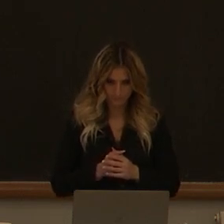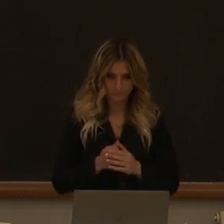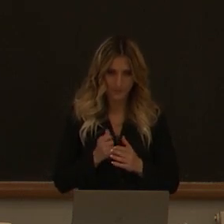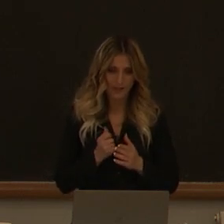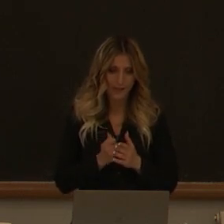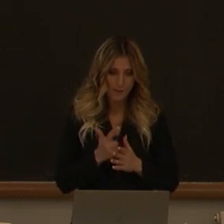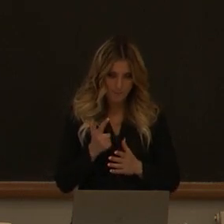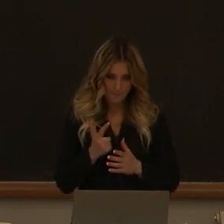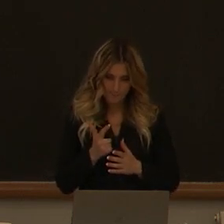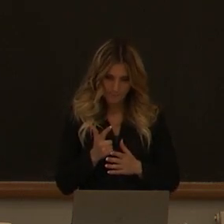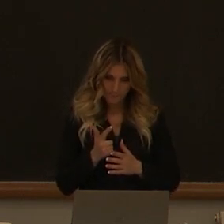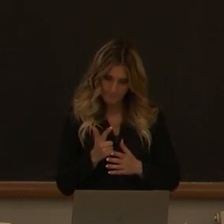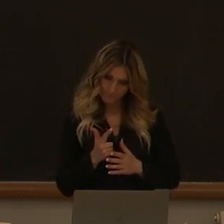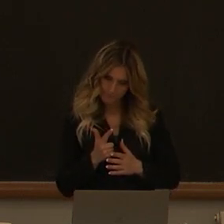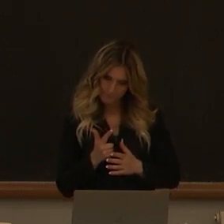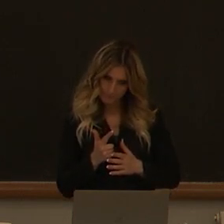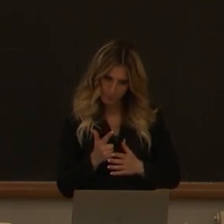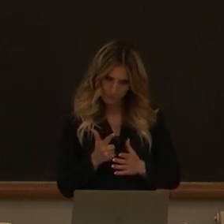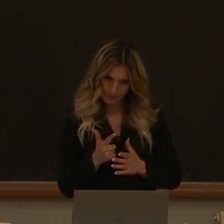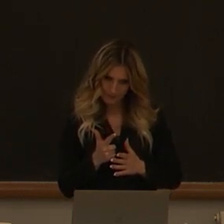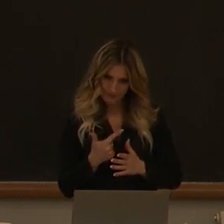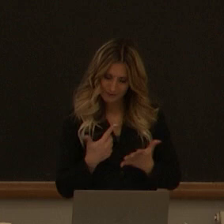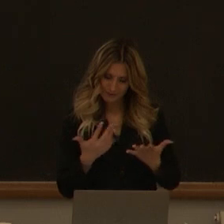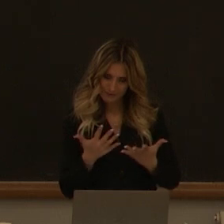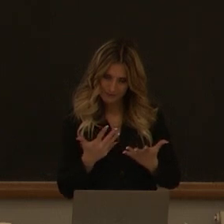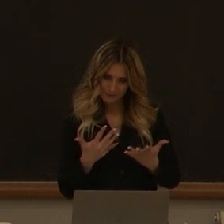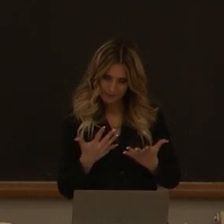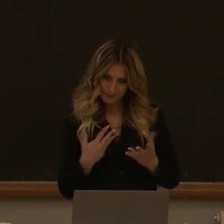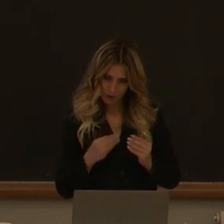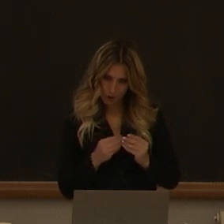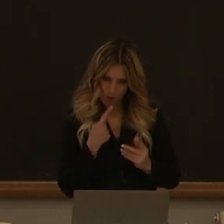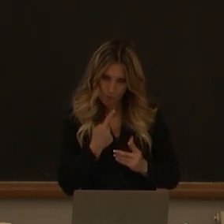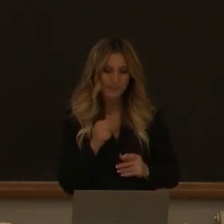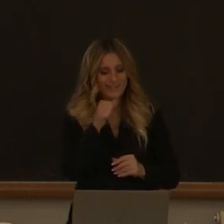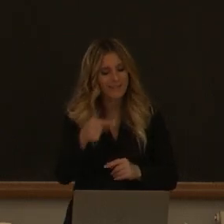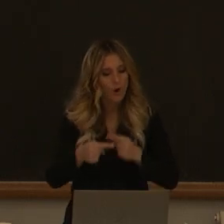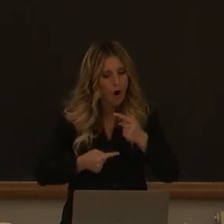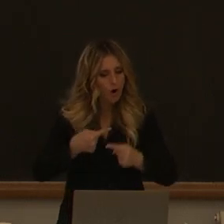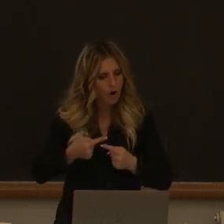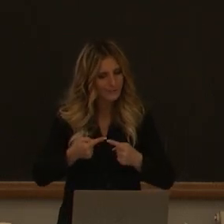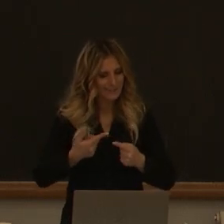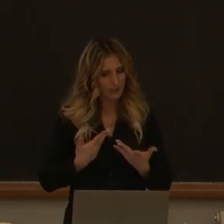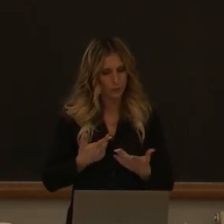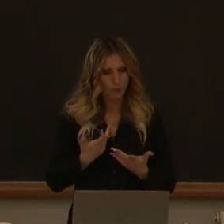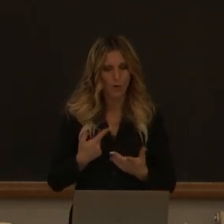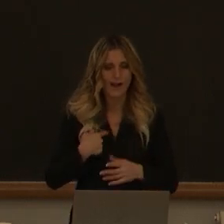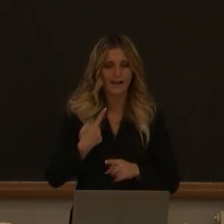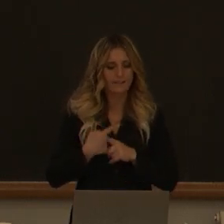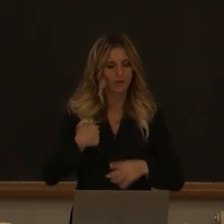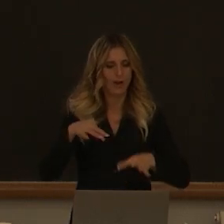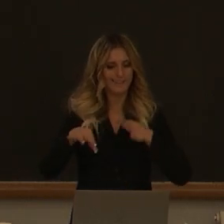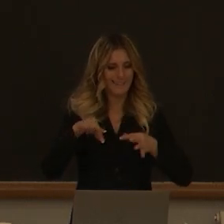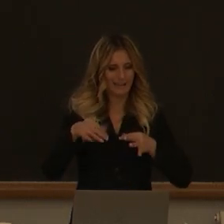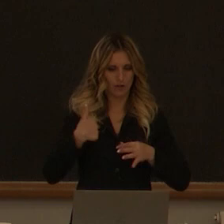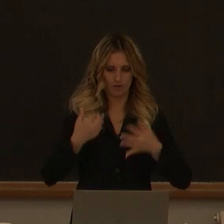è un po' anche il, come posso dire, la continuazione, la coerenza con quello che è la